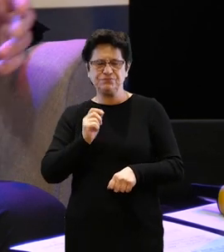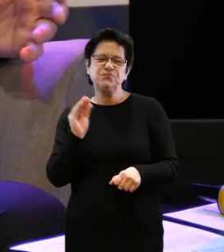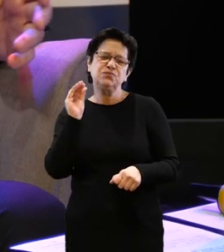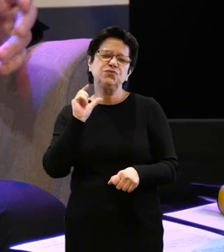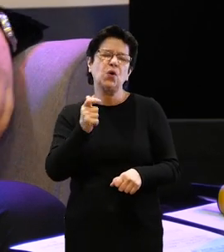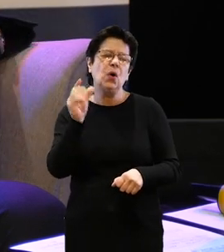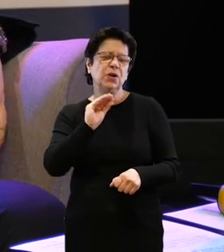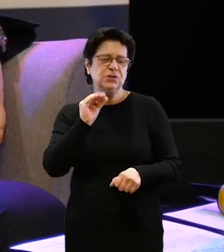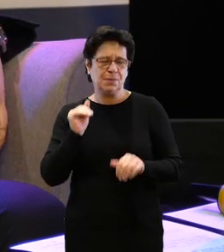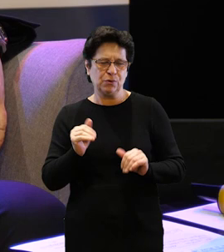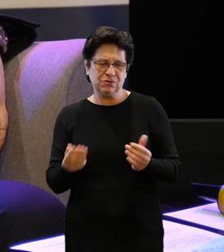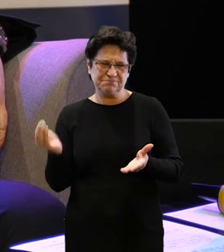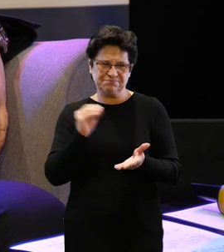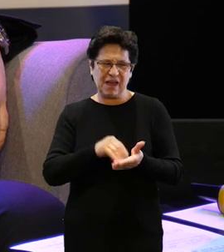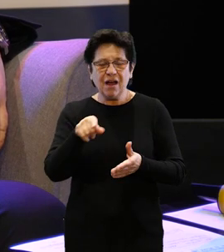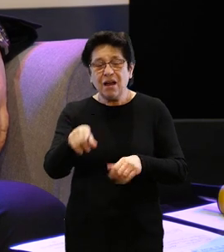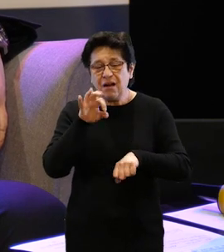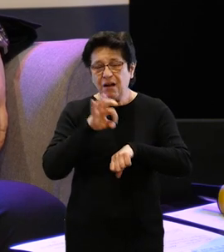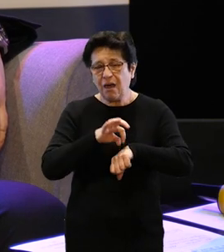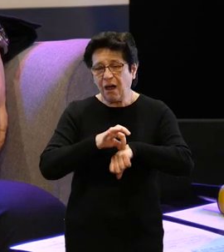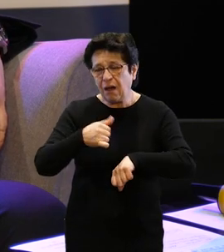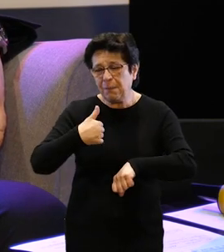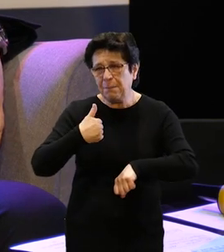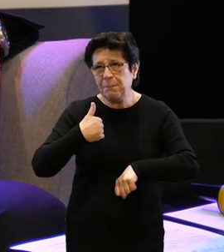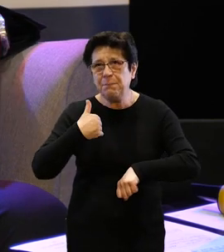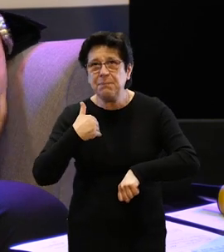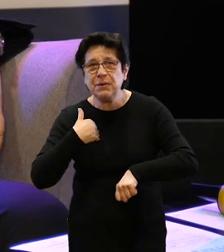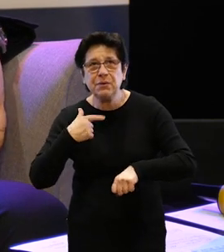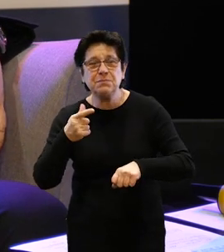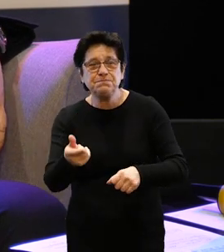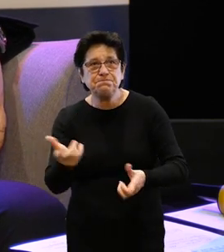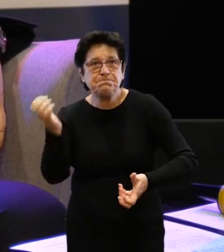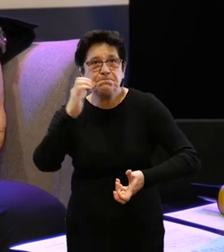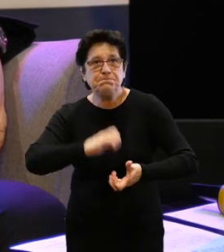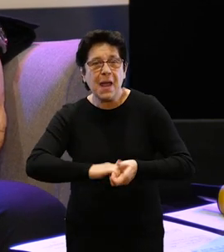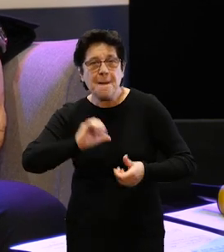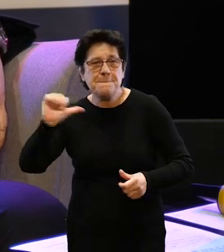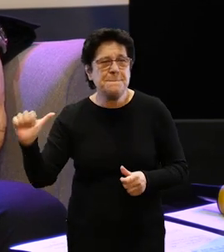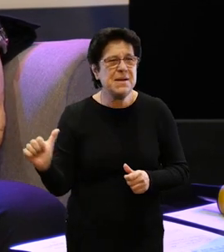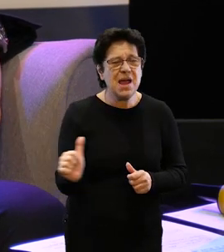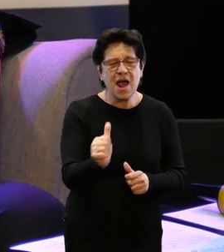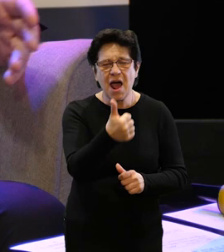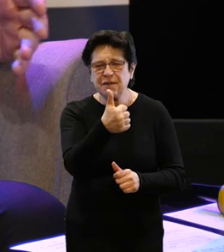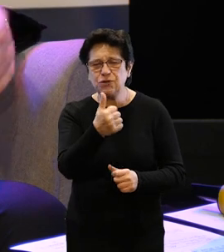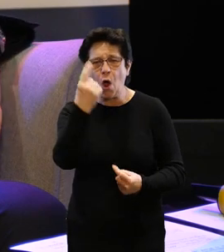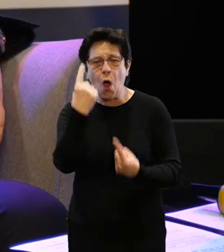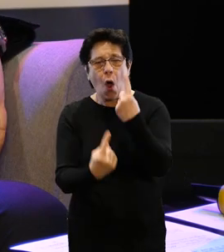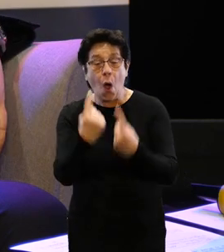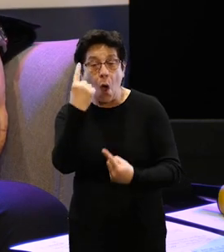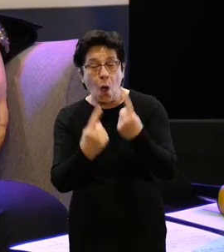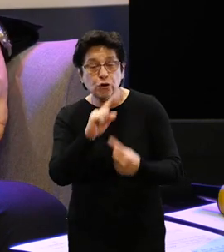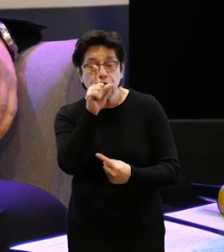dodać No doktor Świderski był inicjatorem założenia pierwszego ogrodu zoologicznego był